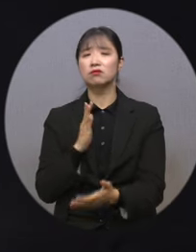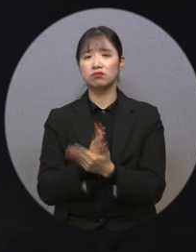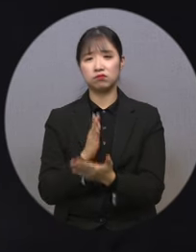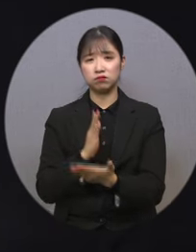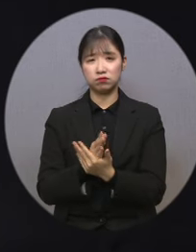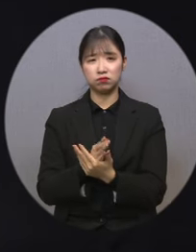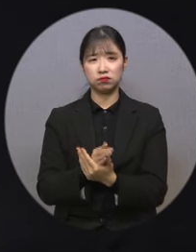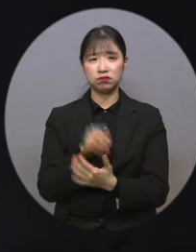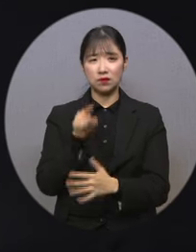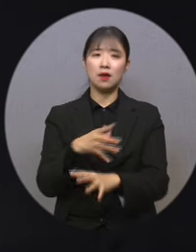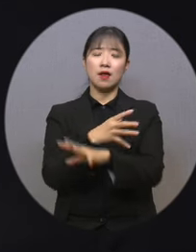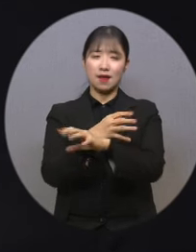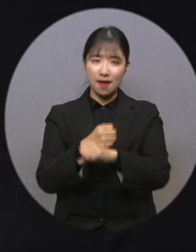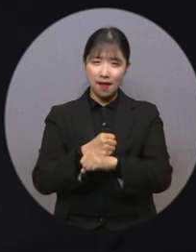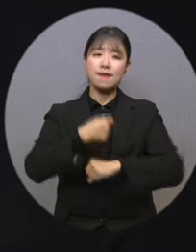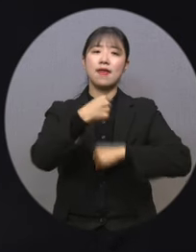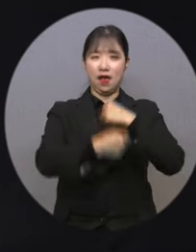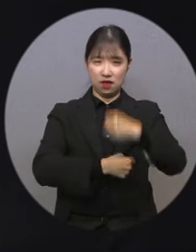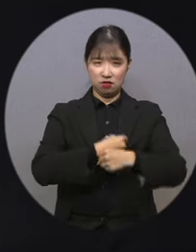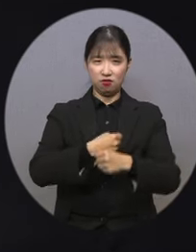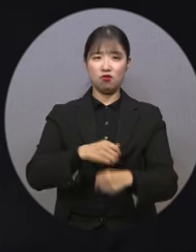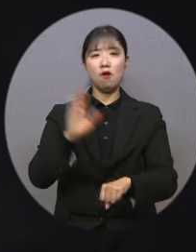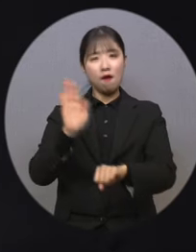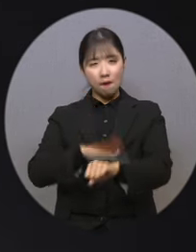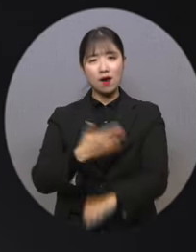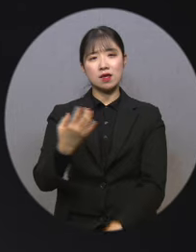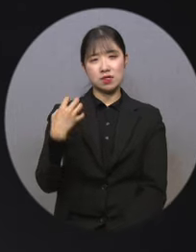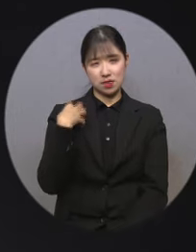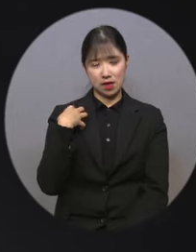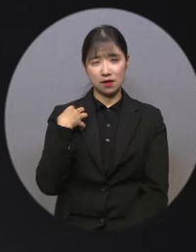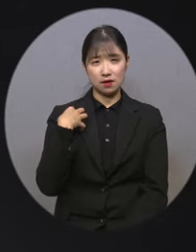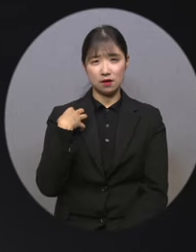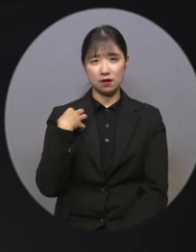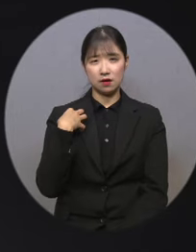그러니까 계약자의 원칙, 과실 책임의 원칙,